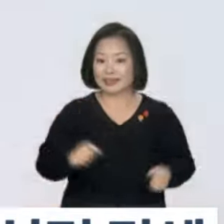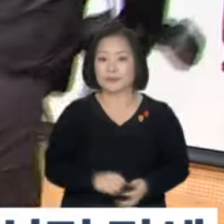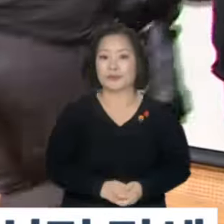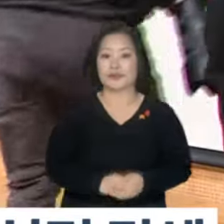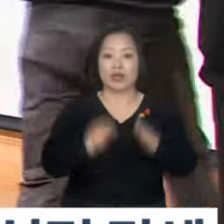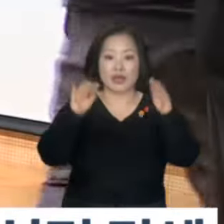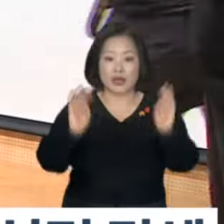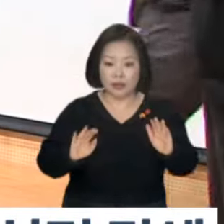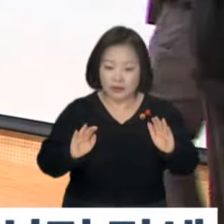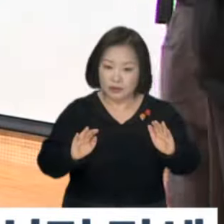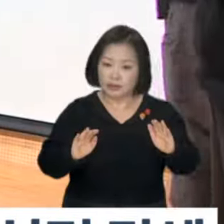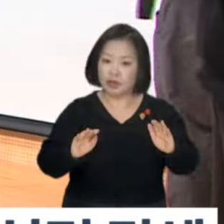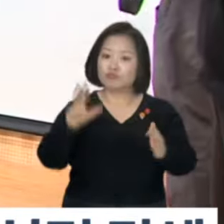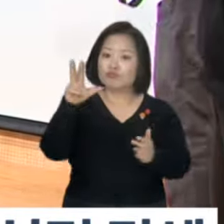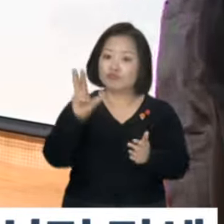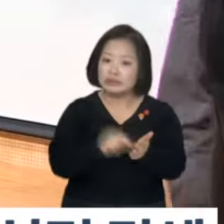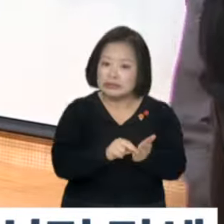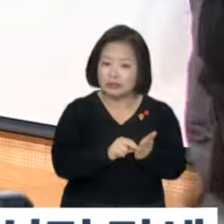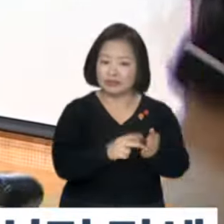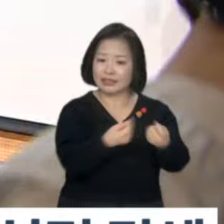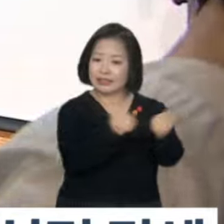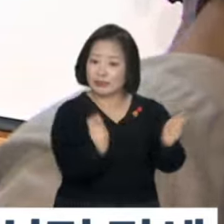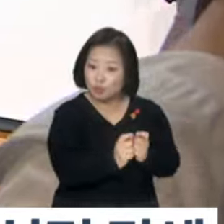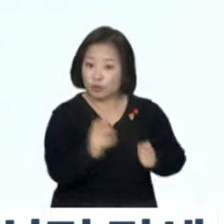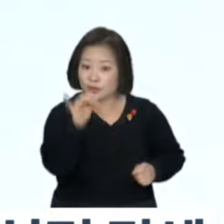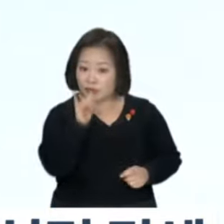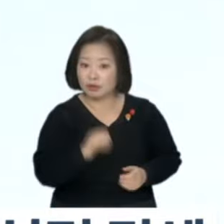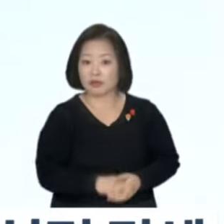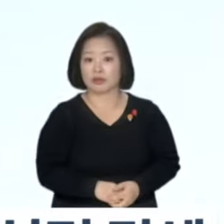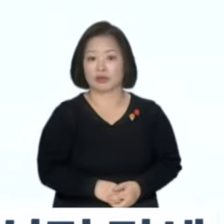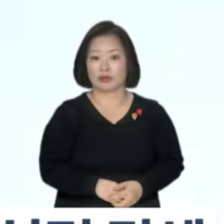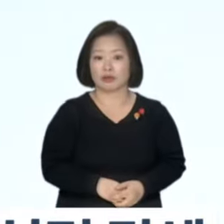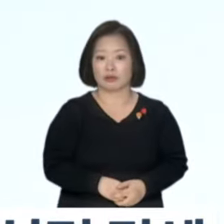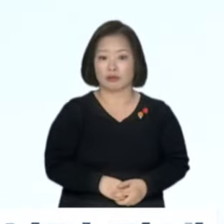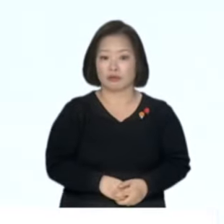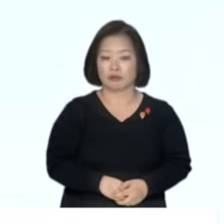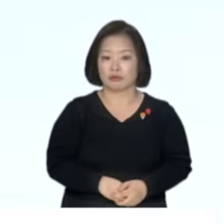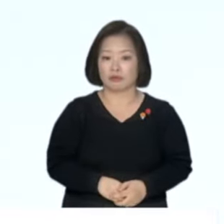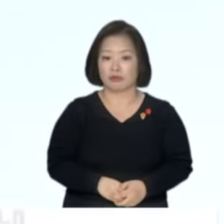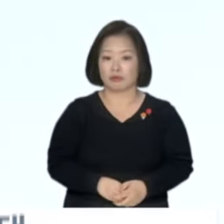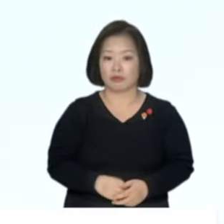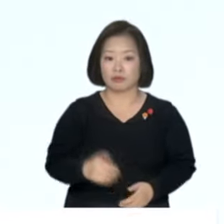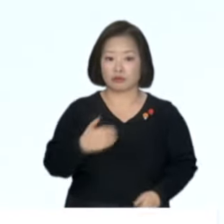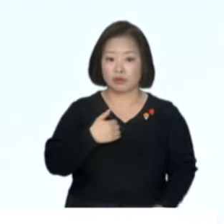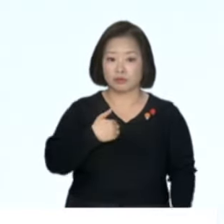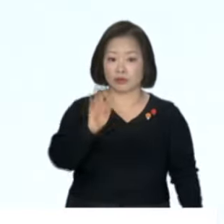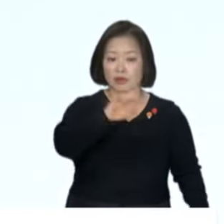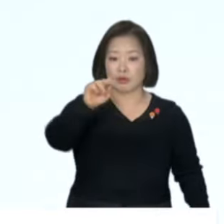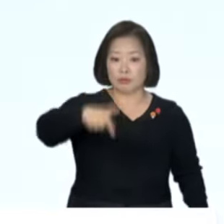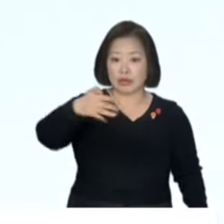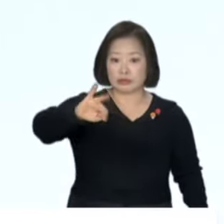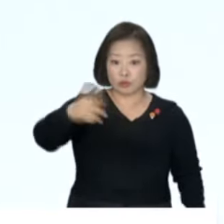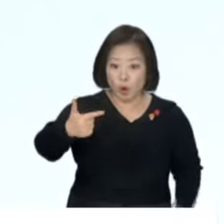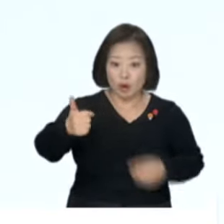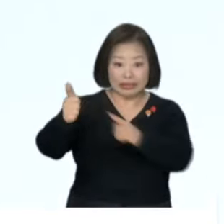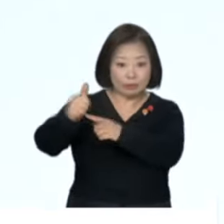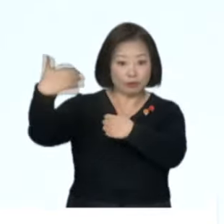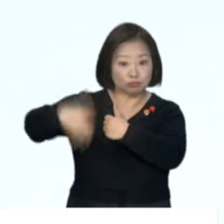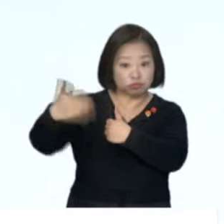반면 불동이 제대로 그룹도 있습니다 저한테 지원님이 부탁을 한 거예요